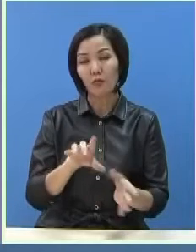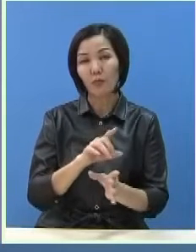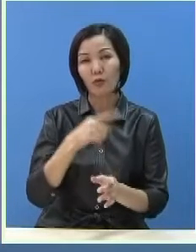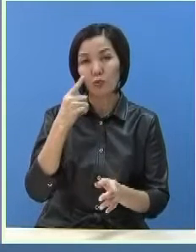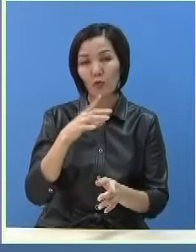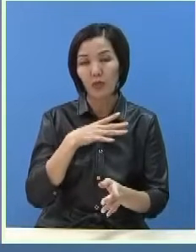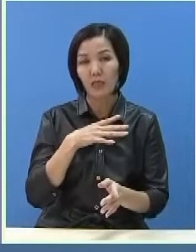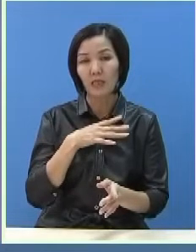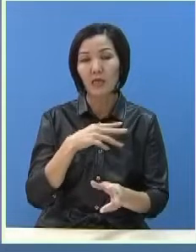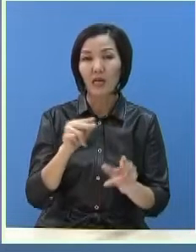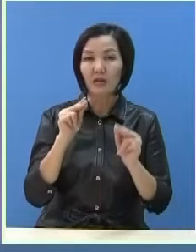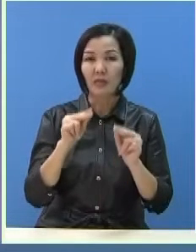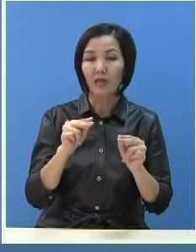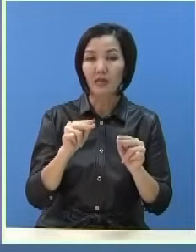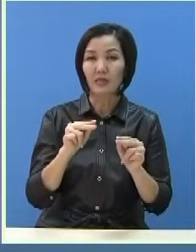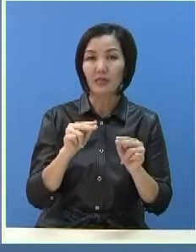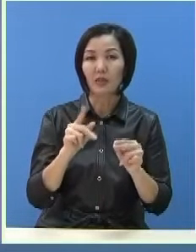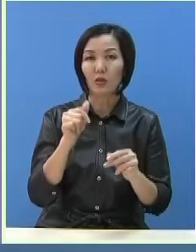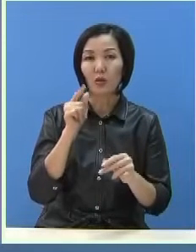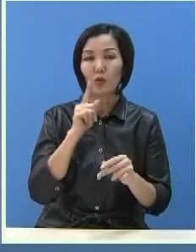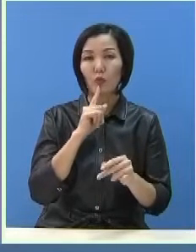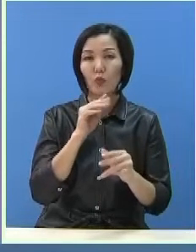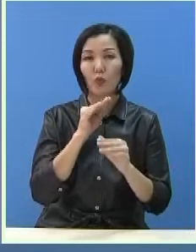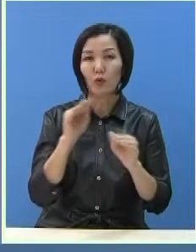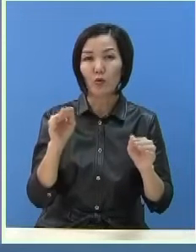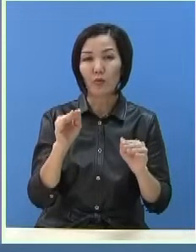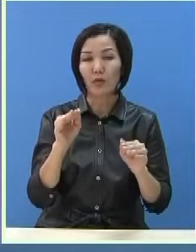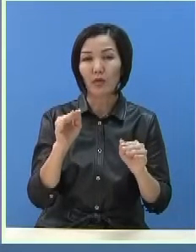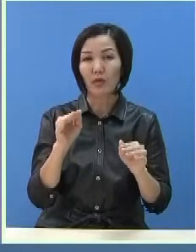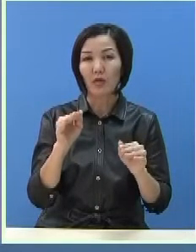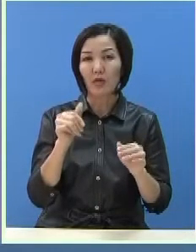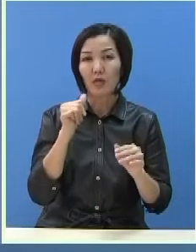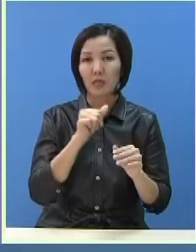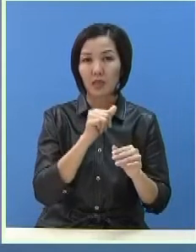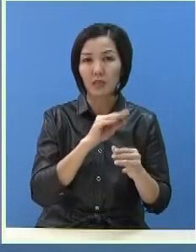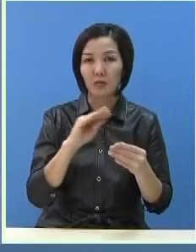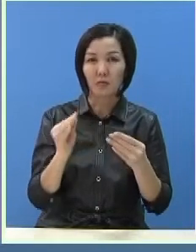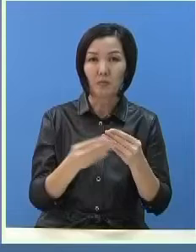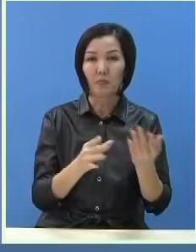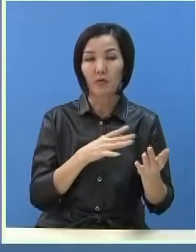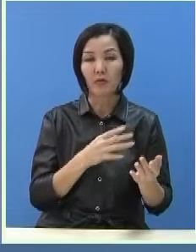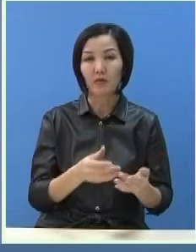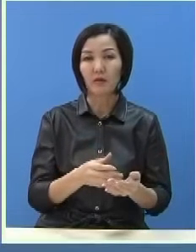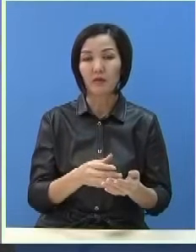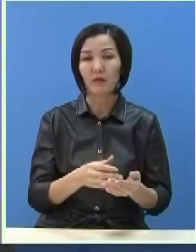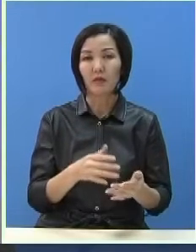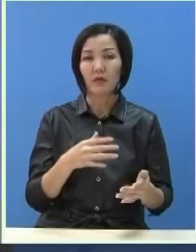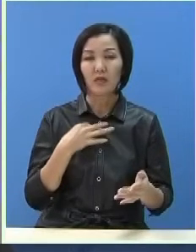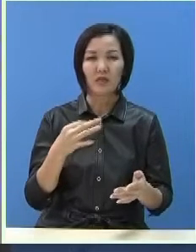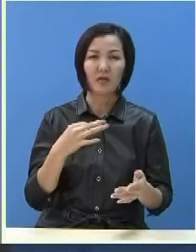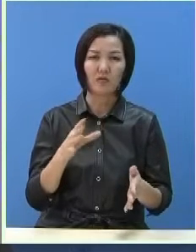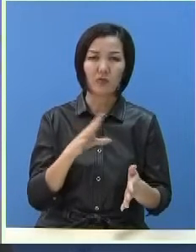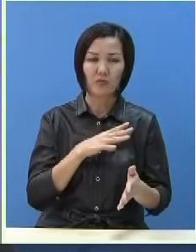нағыз бет-бейнесін көрсететін шақта ешкім үндемей қалды. Бұл да бір сол бейтараптық, енжарлықты білдірсе керек, иә. Селқостық